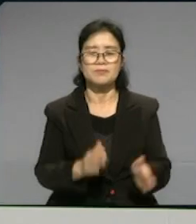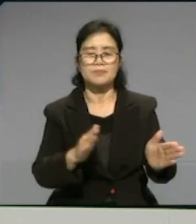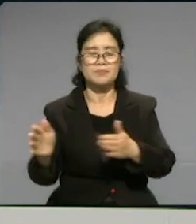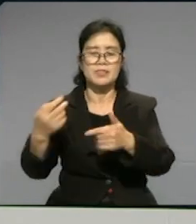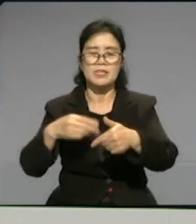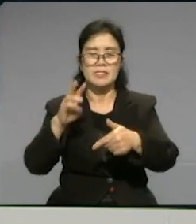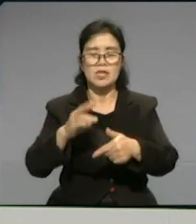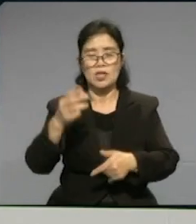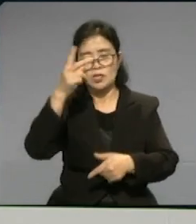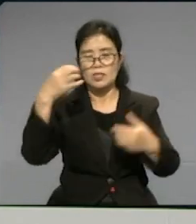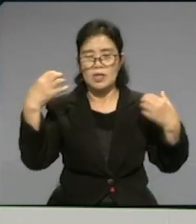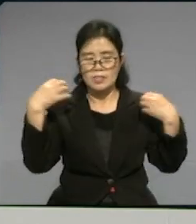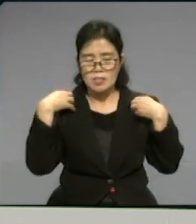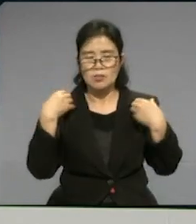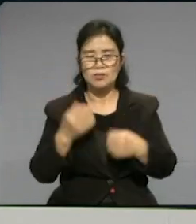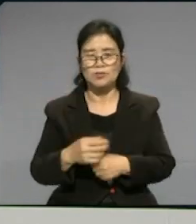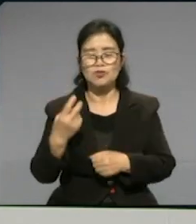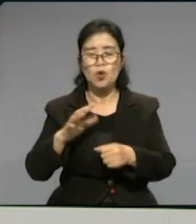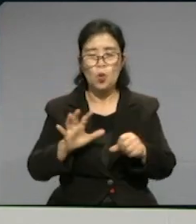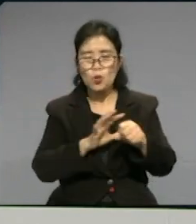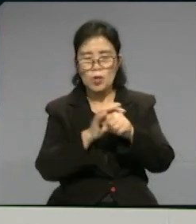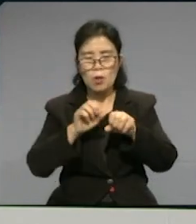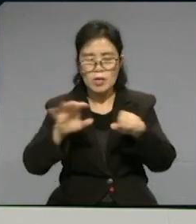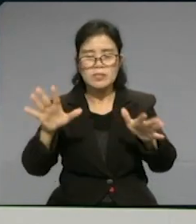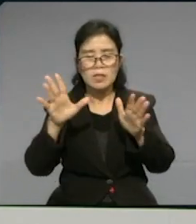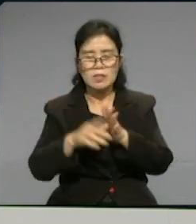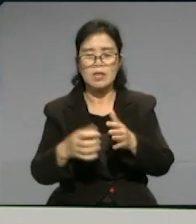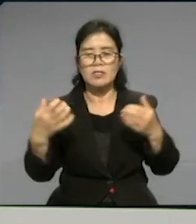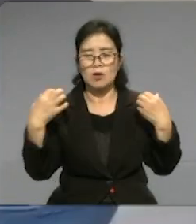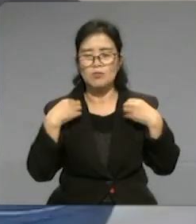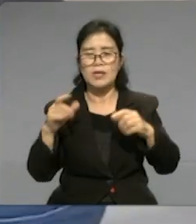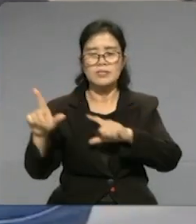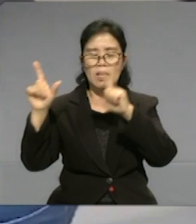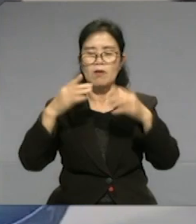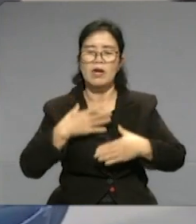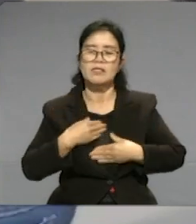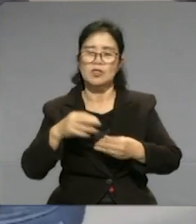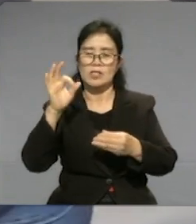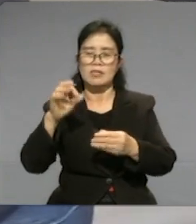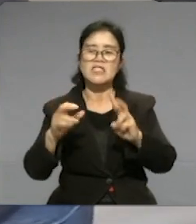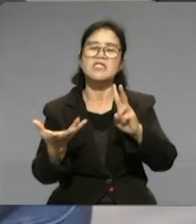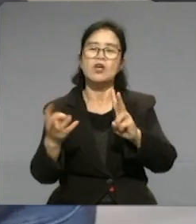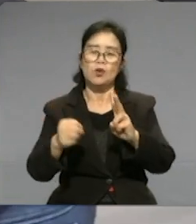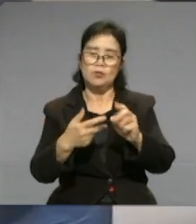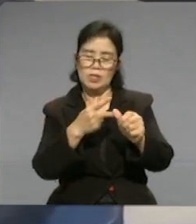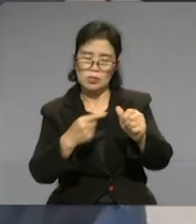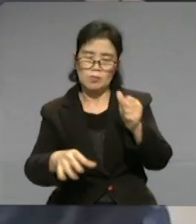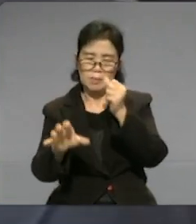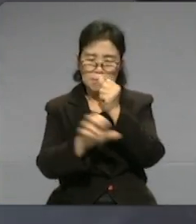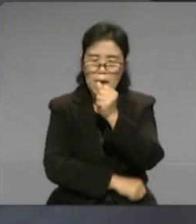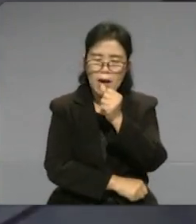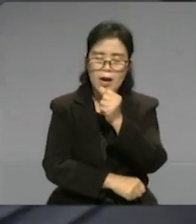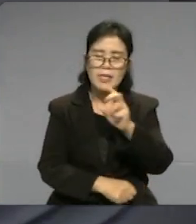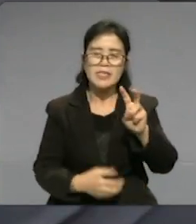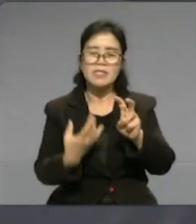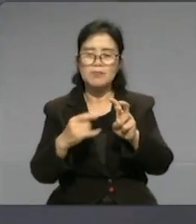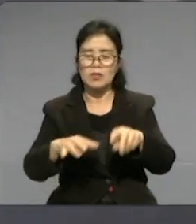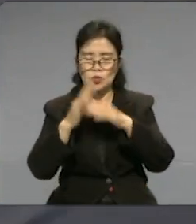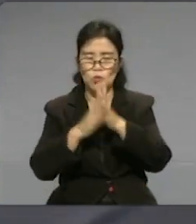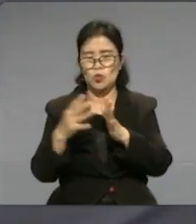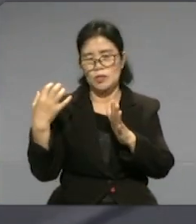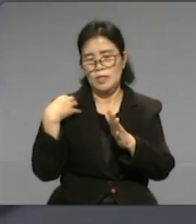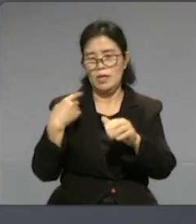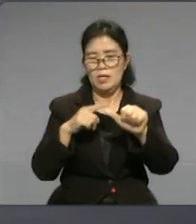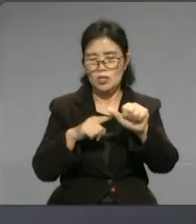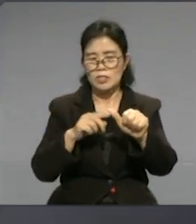인천 경찰청 광역 수사대가 코로나 19 확산시기 정부의 생활 안정자금 2억 원을 대출받아 가로챈 20대 총책 AC